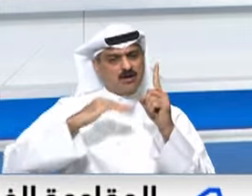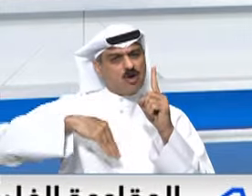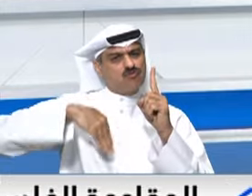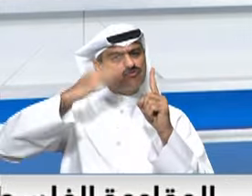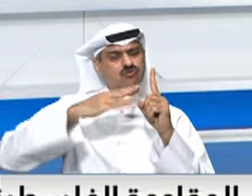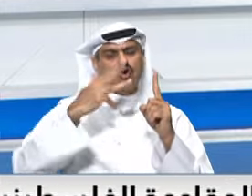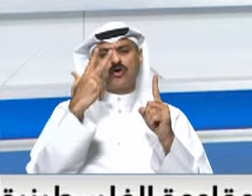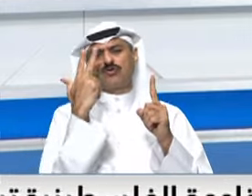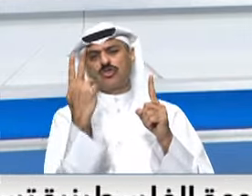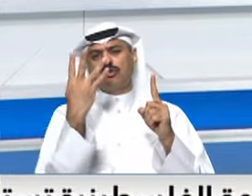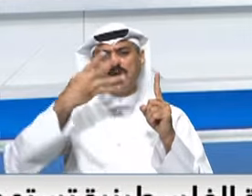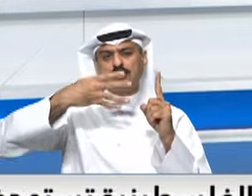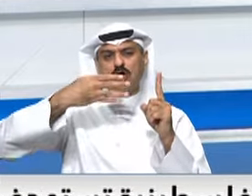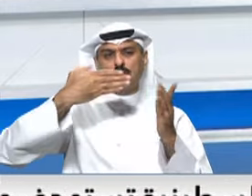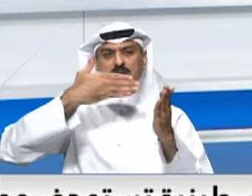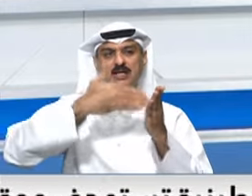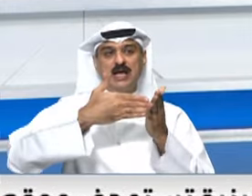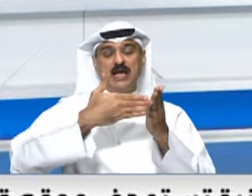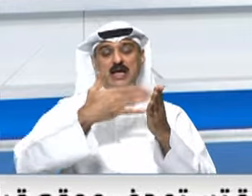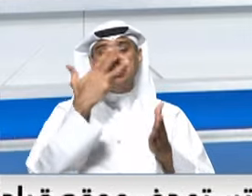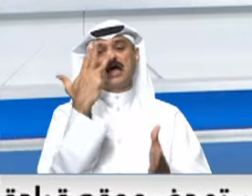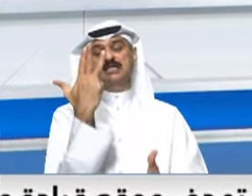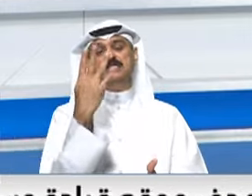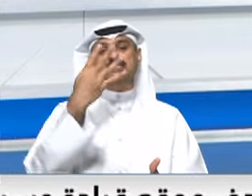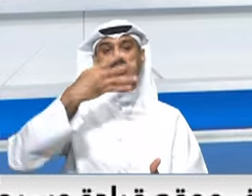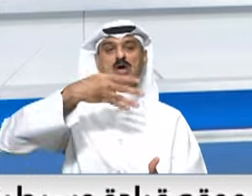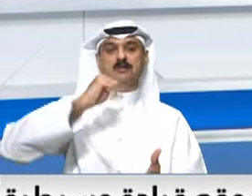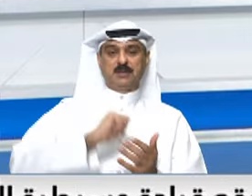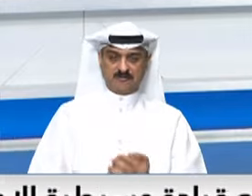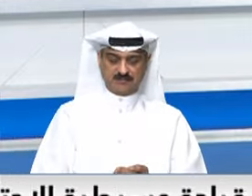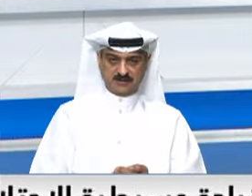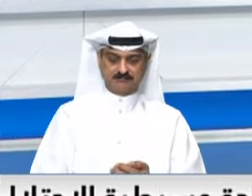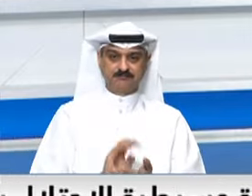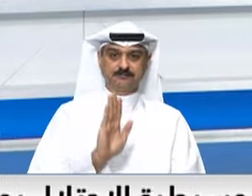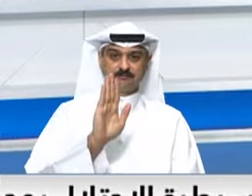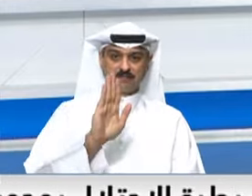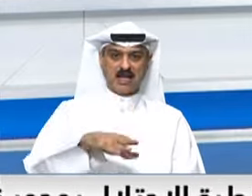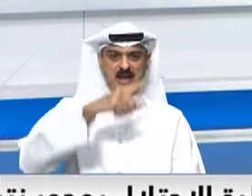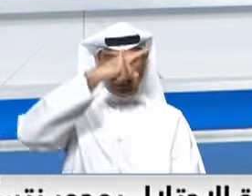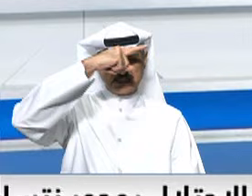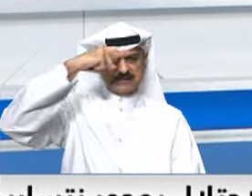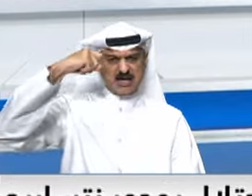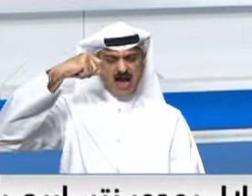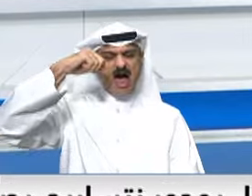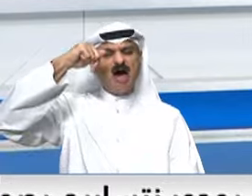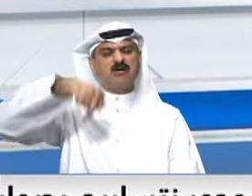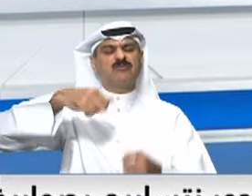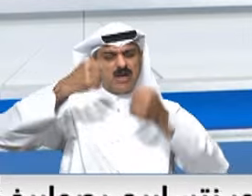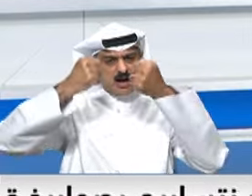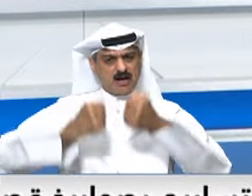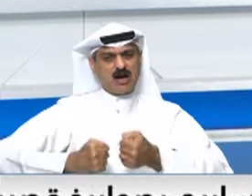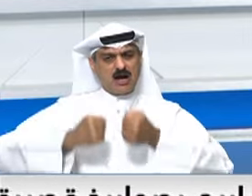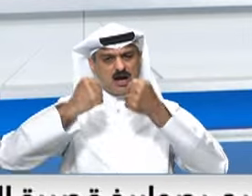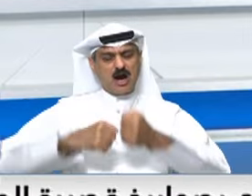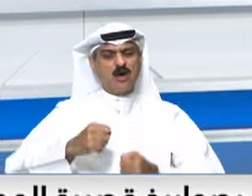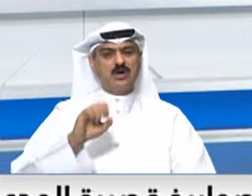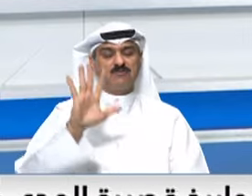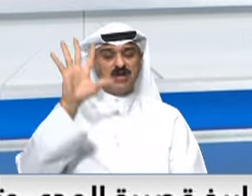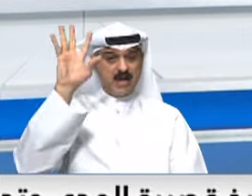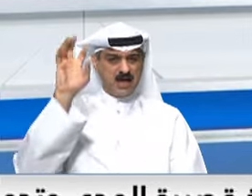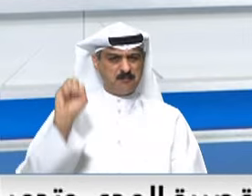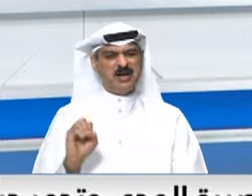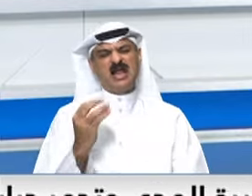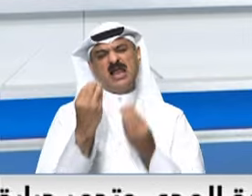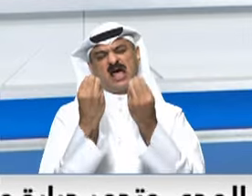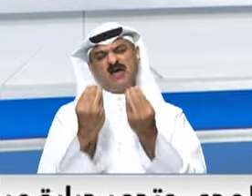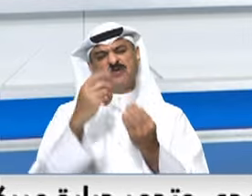بين 48 إلى 49 درجة مئوية. أجواءنا راح تكون حارة إلى مائل الحرارة خلال فترات الليل المتأخرة